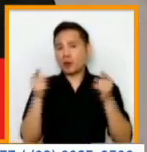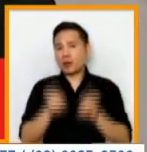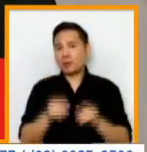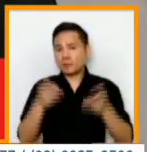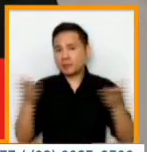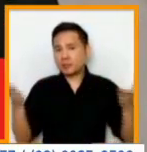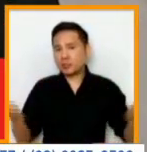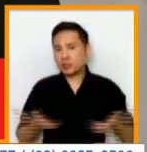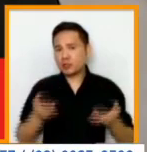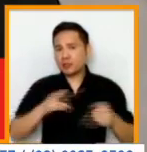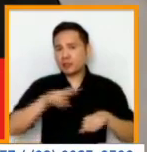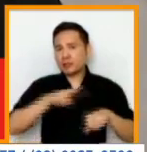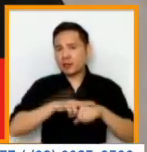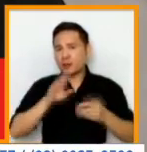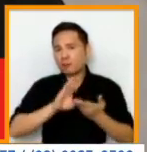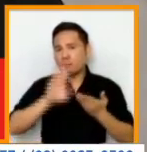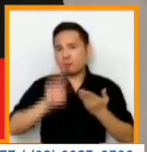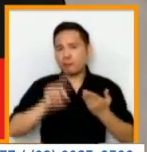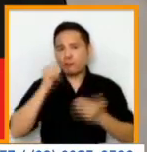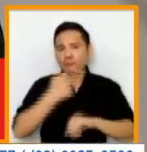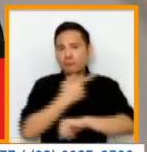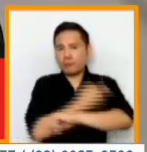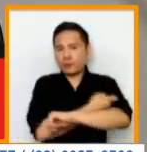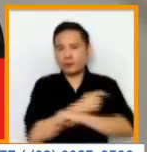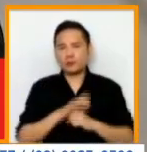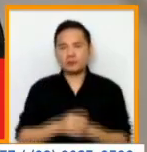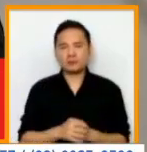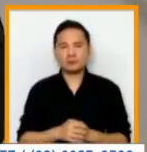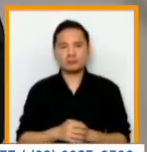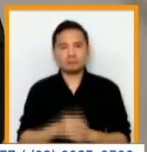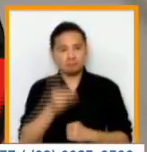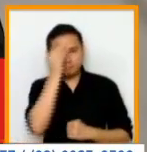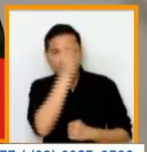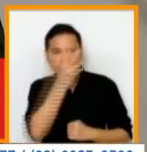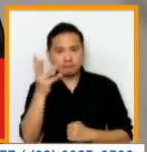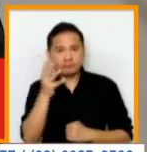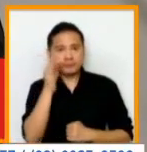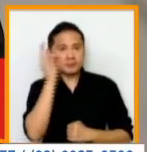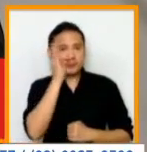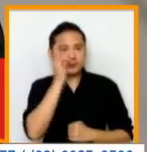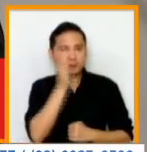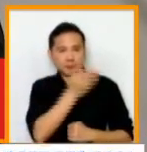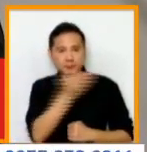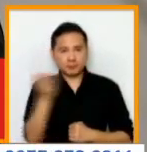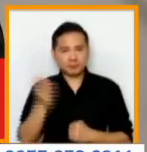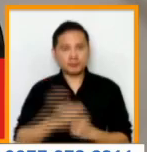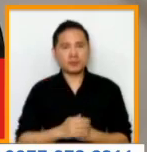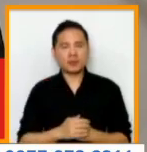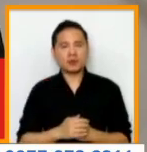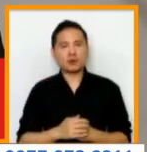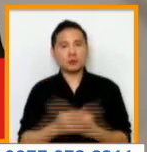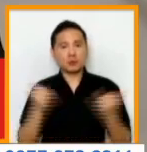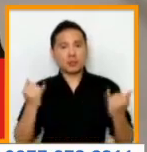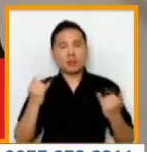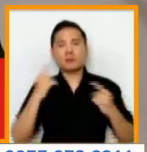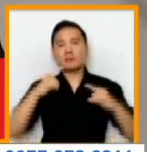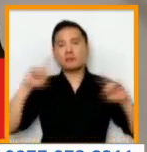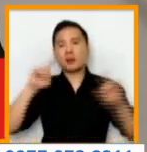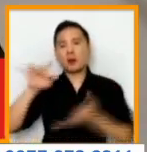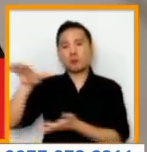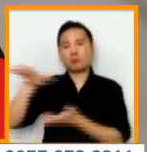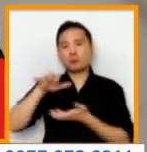the Filipino people that as of today, the country has received a total of